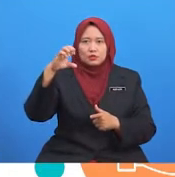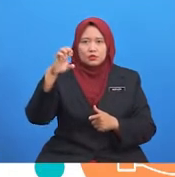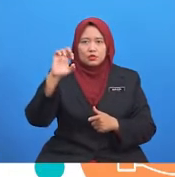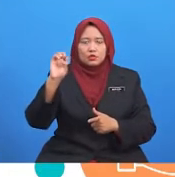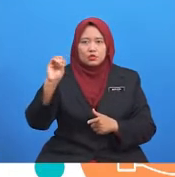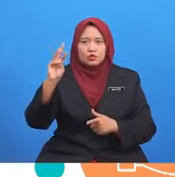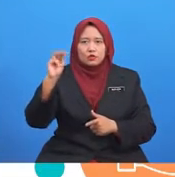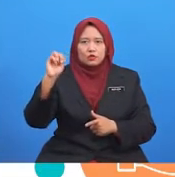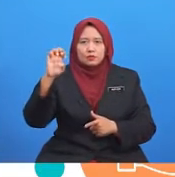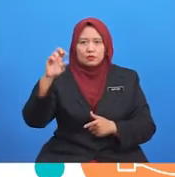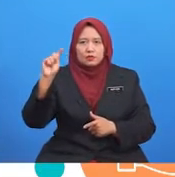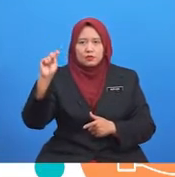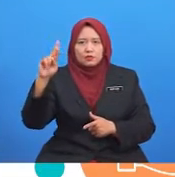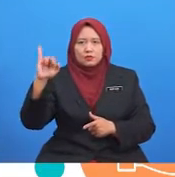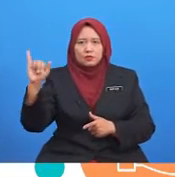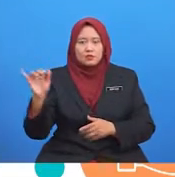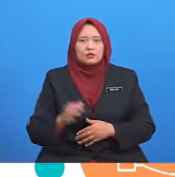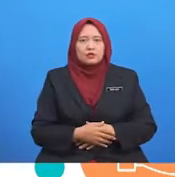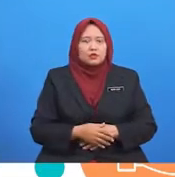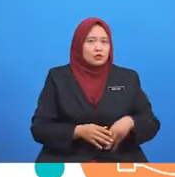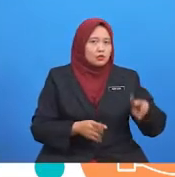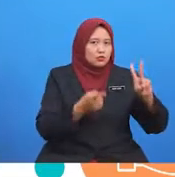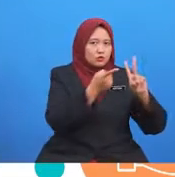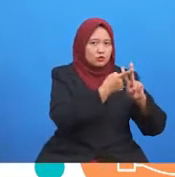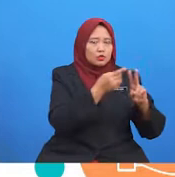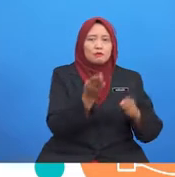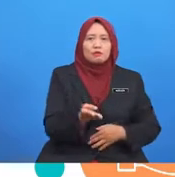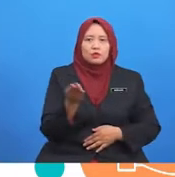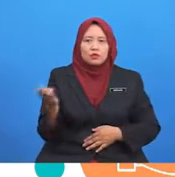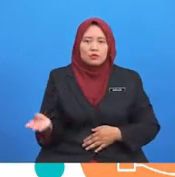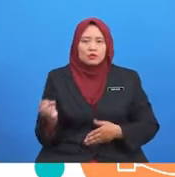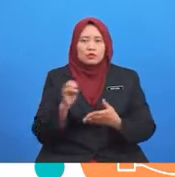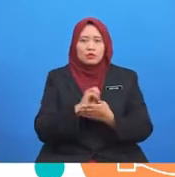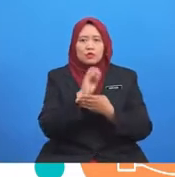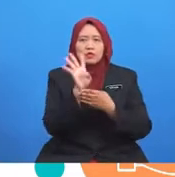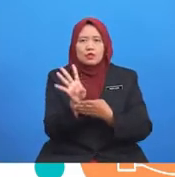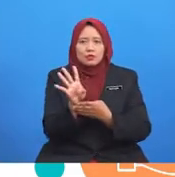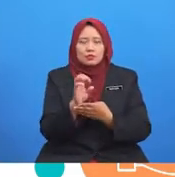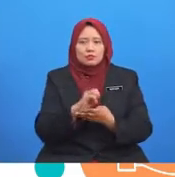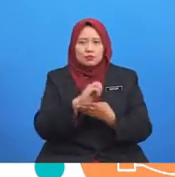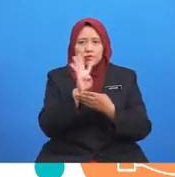Dan bentuk organik pula merujuk kepada alam semula jadi.